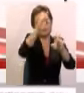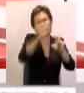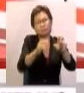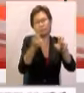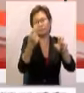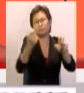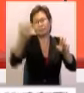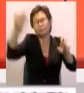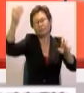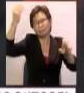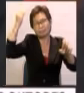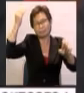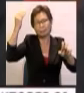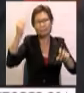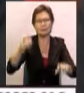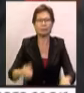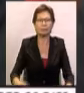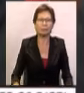lalu.